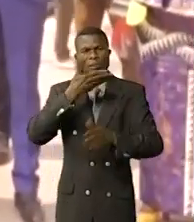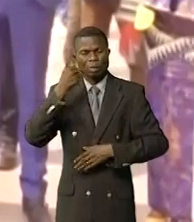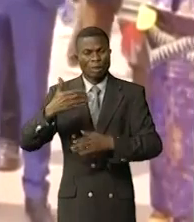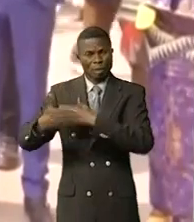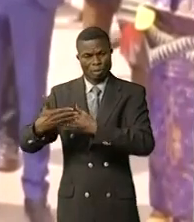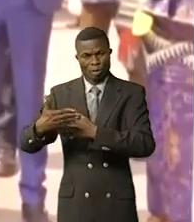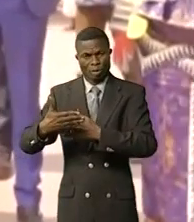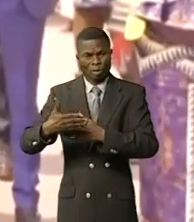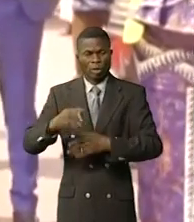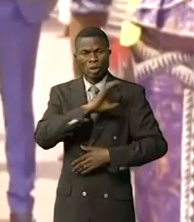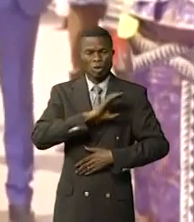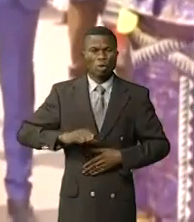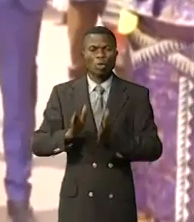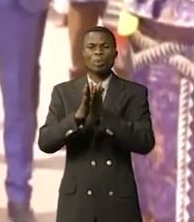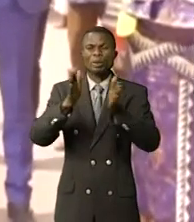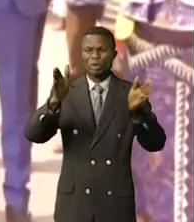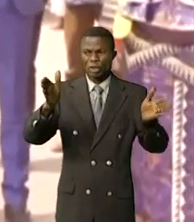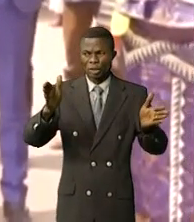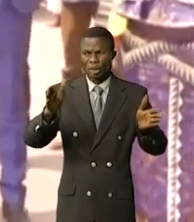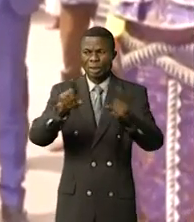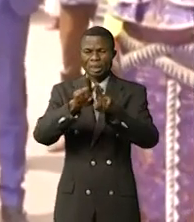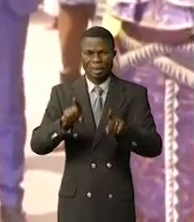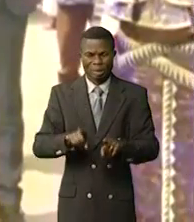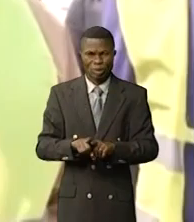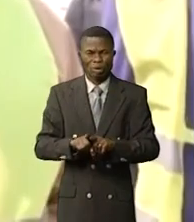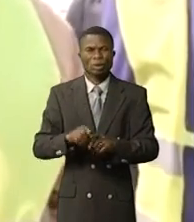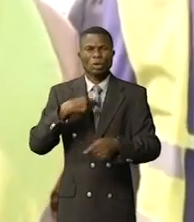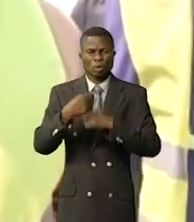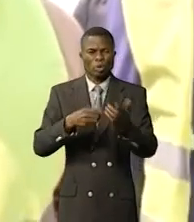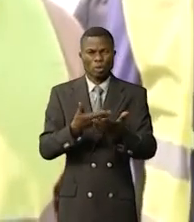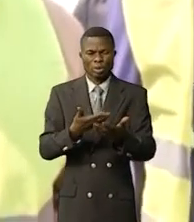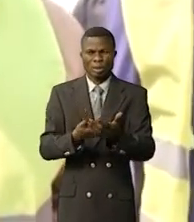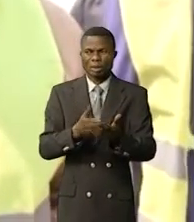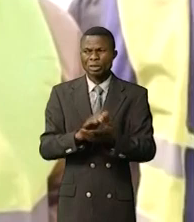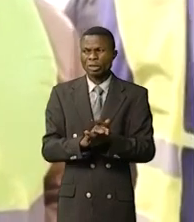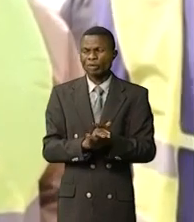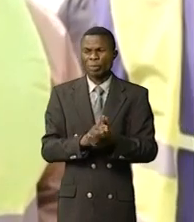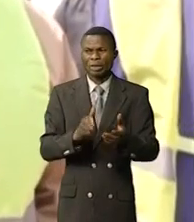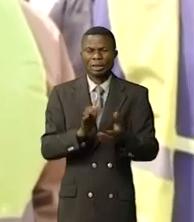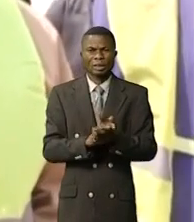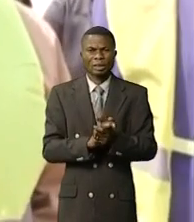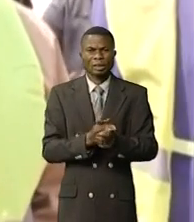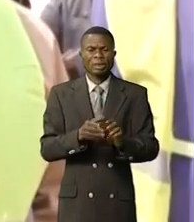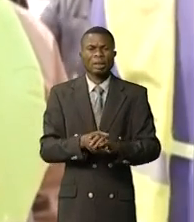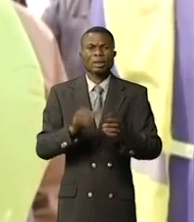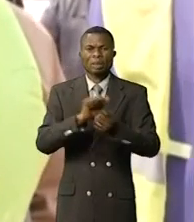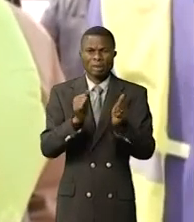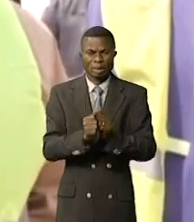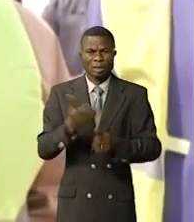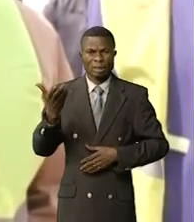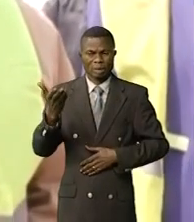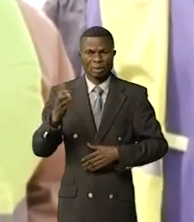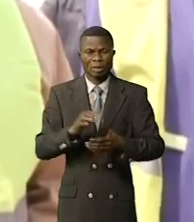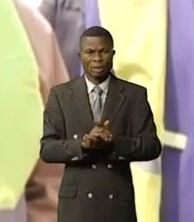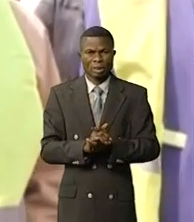côtés, la commissaire générale en charge de l'entrepreneuriat de jeunes et émergence de la classe moyenne, Lydia Kapapa, le patron des infrastructures